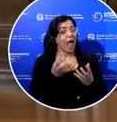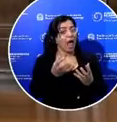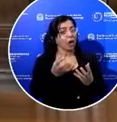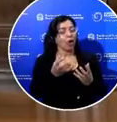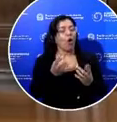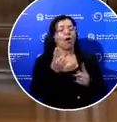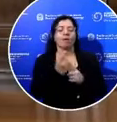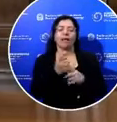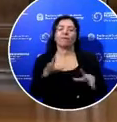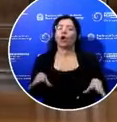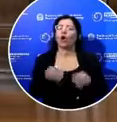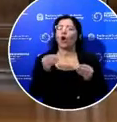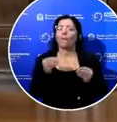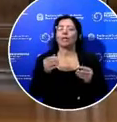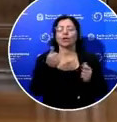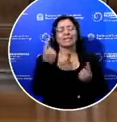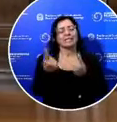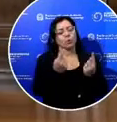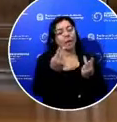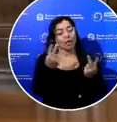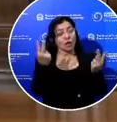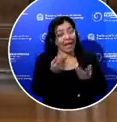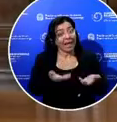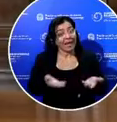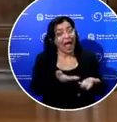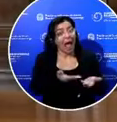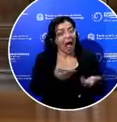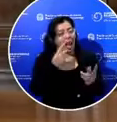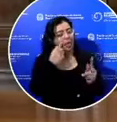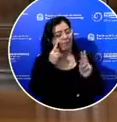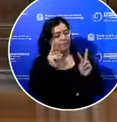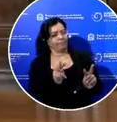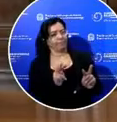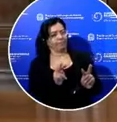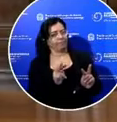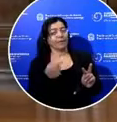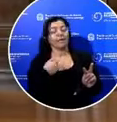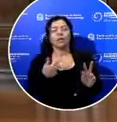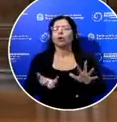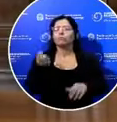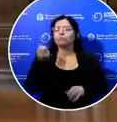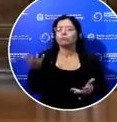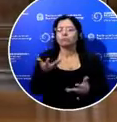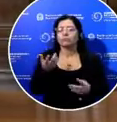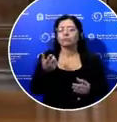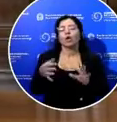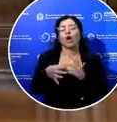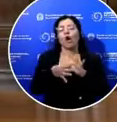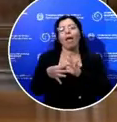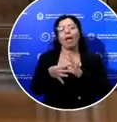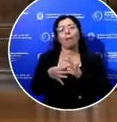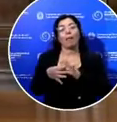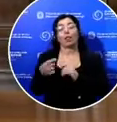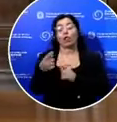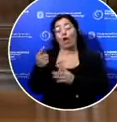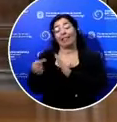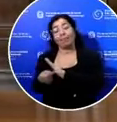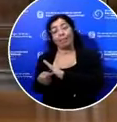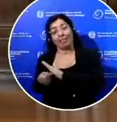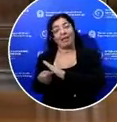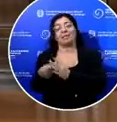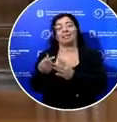partire da una fotografia della realtà e quella in mio possesso riguarda il rapporto tra le dipendenze, il